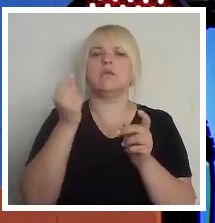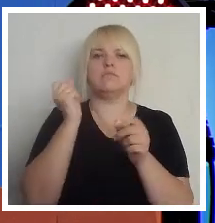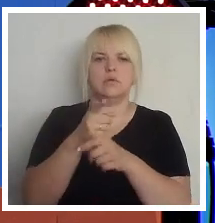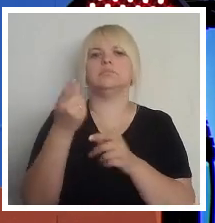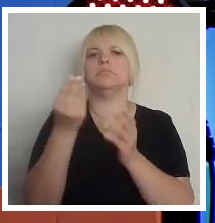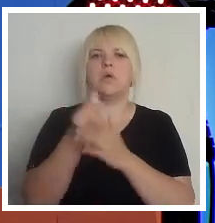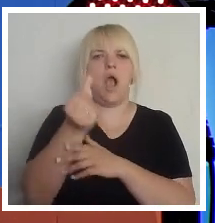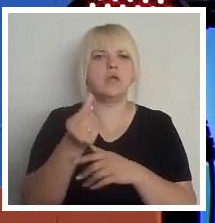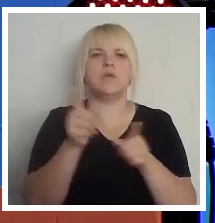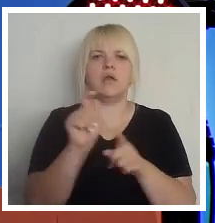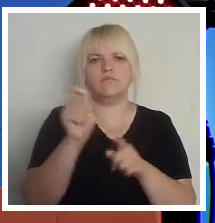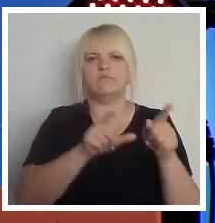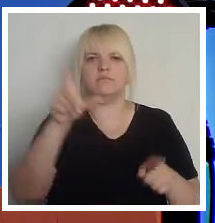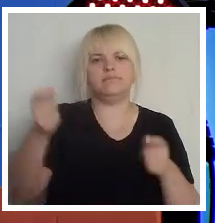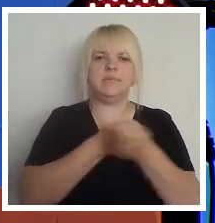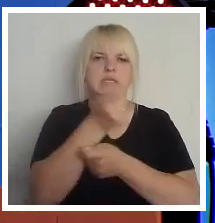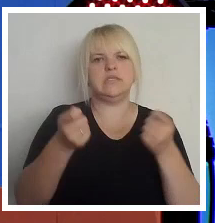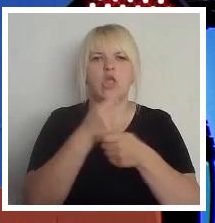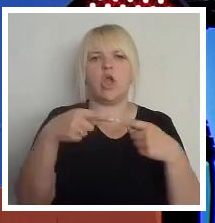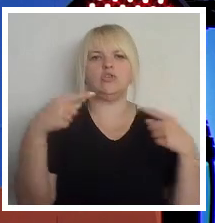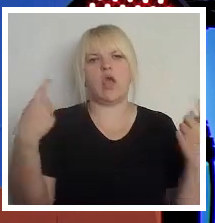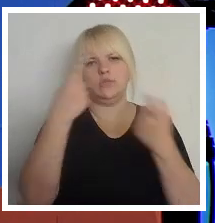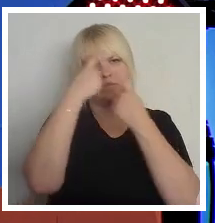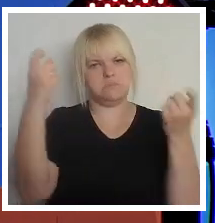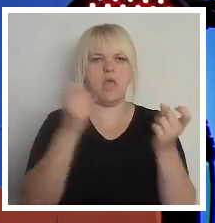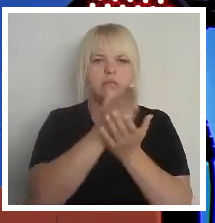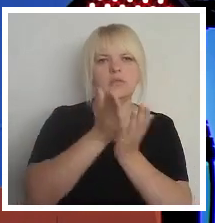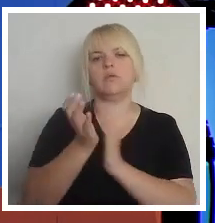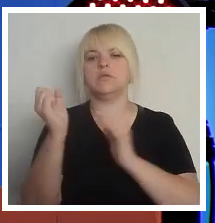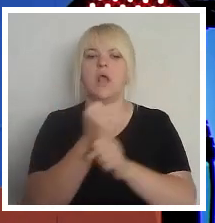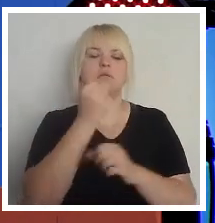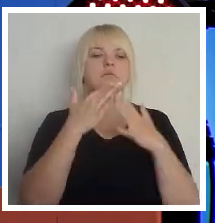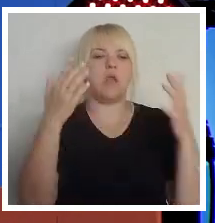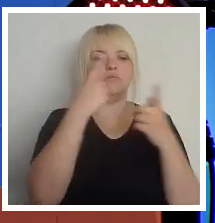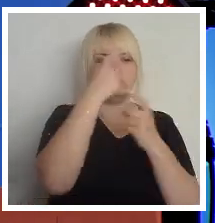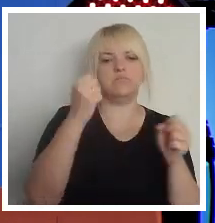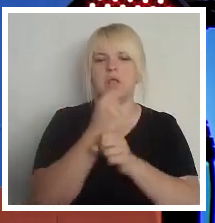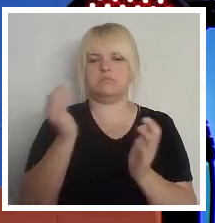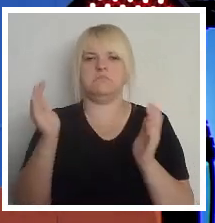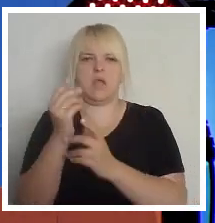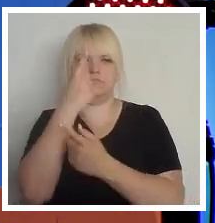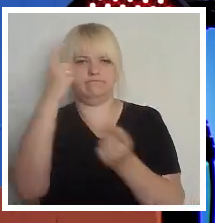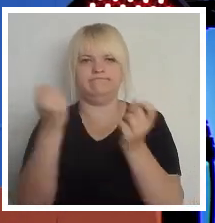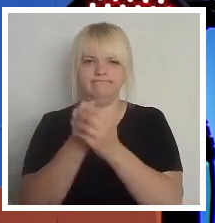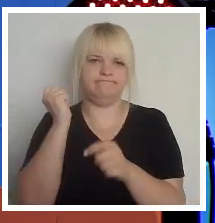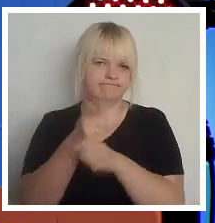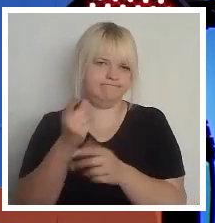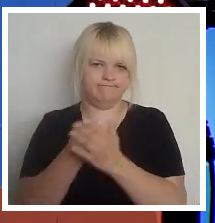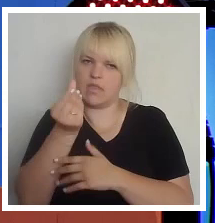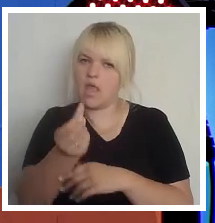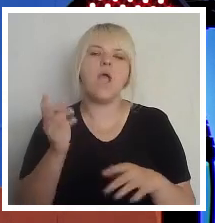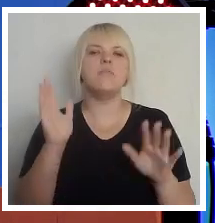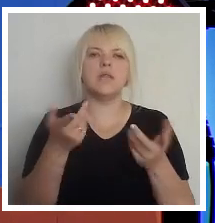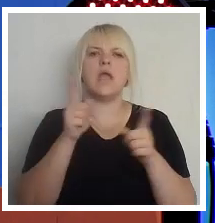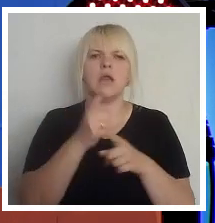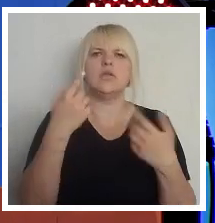krietni populārāks biznesa dažādošanai. Dažādos mēdījos, gan lielos, gan mazos. Un, līdz ar to es teiktu, ka mēs kaut kā esam